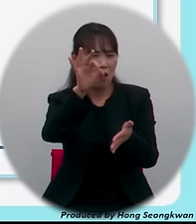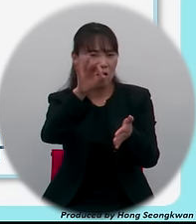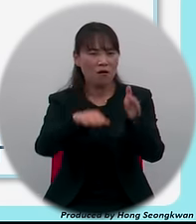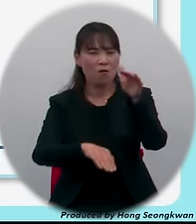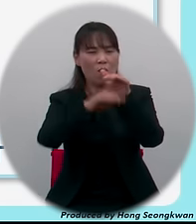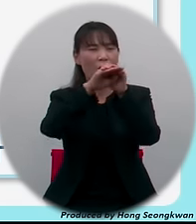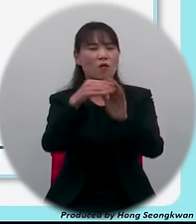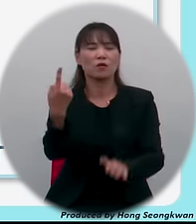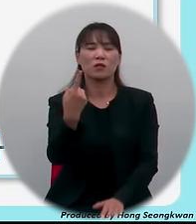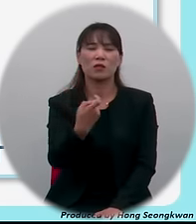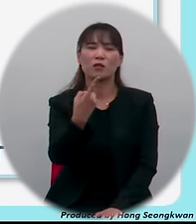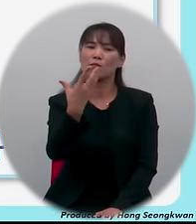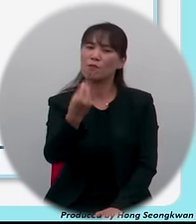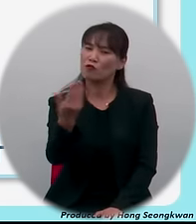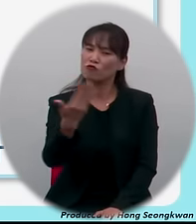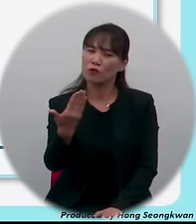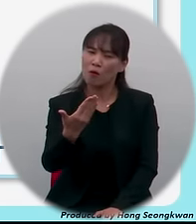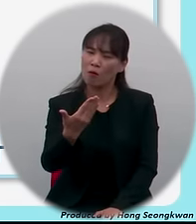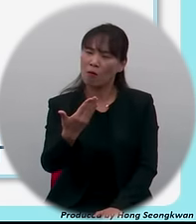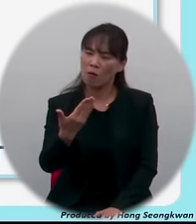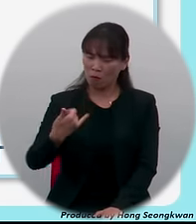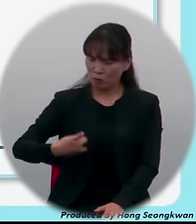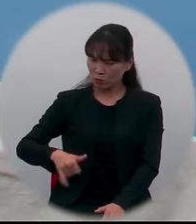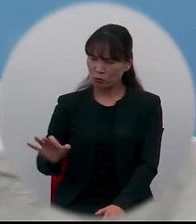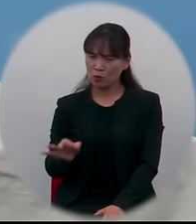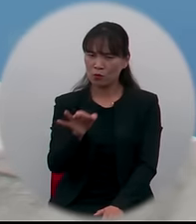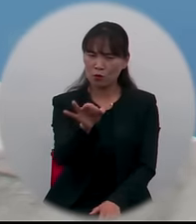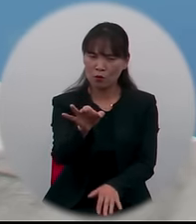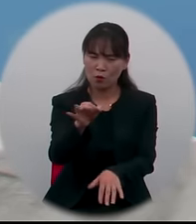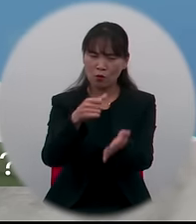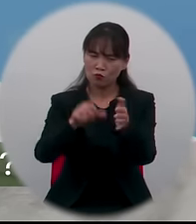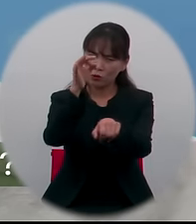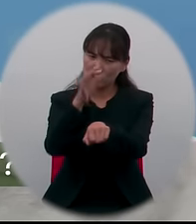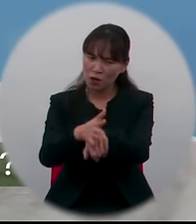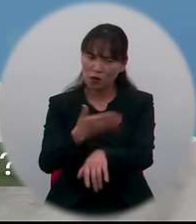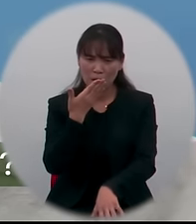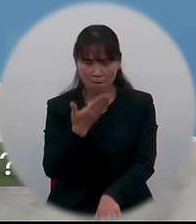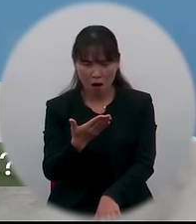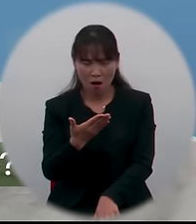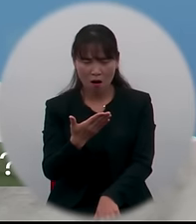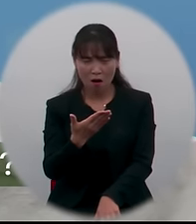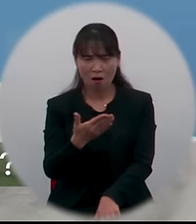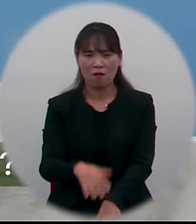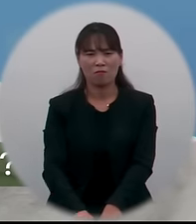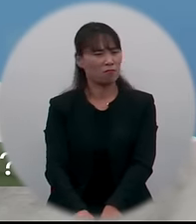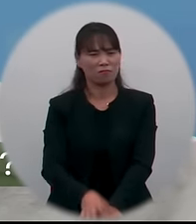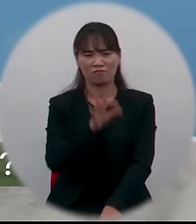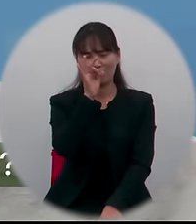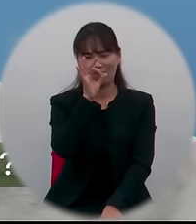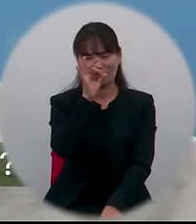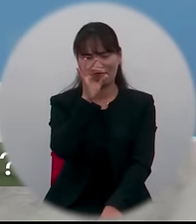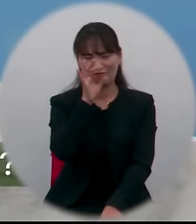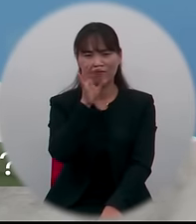최고 아이템 가격이 11만 9천원까지 형성돼 있습니다 이게 타당해 보이나요 어린이들이 이돈 내고 아이템 살 수 있는